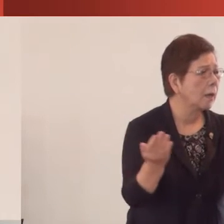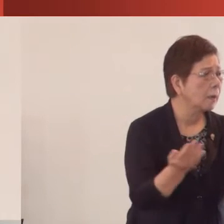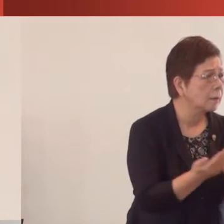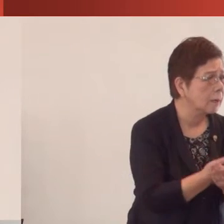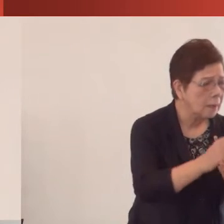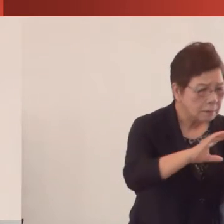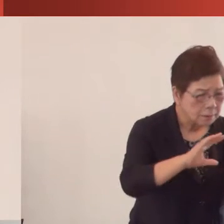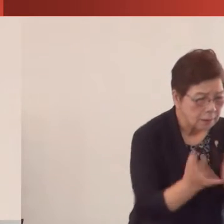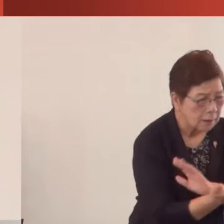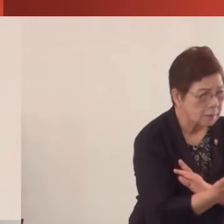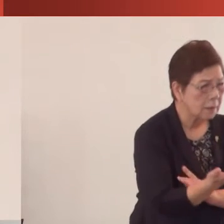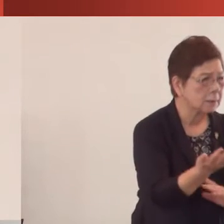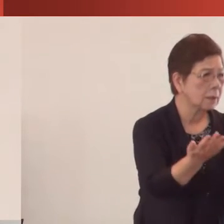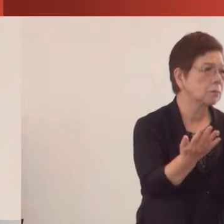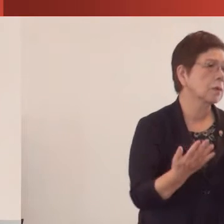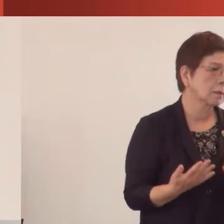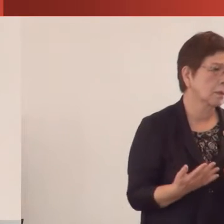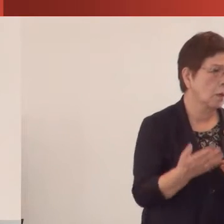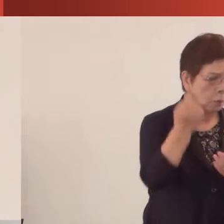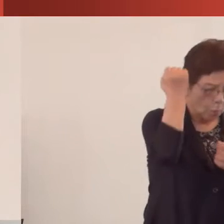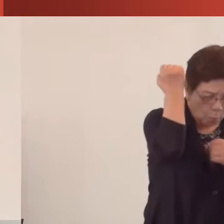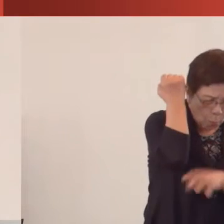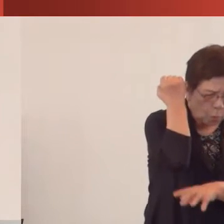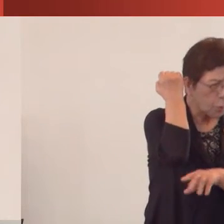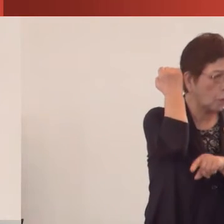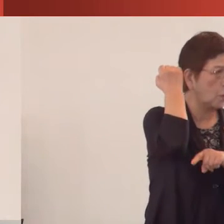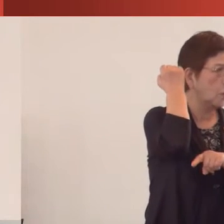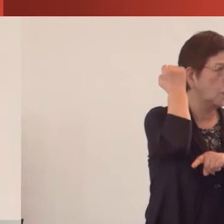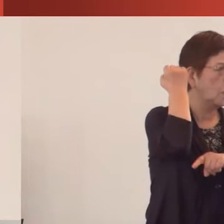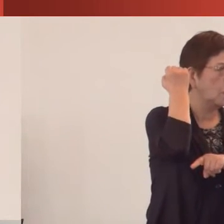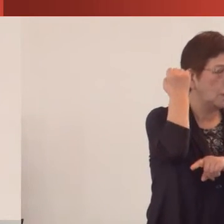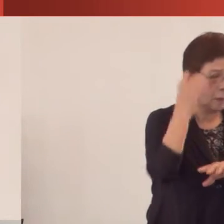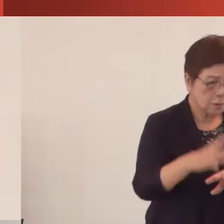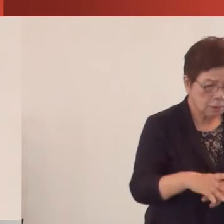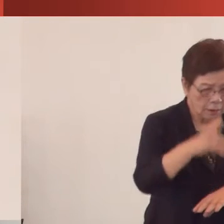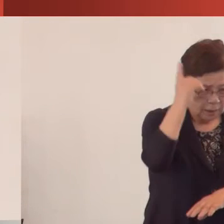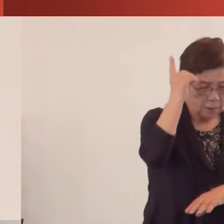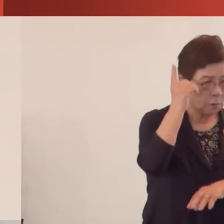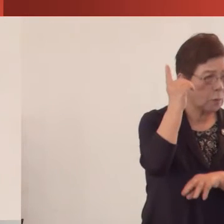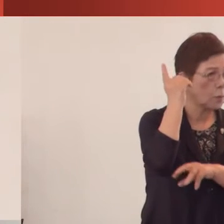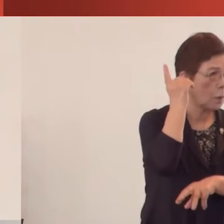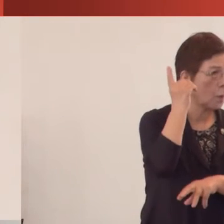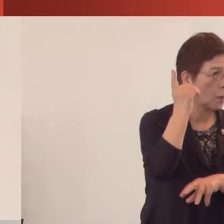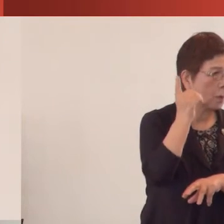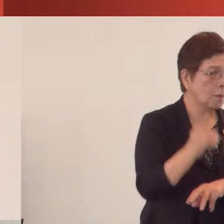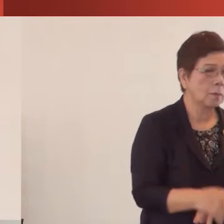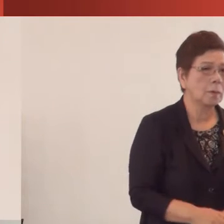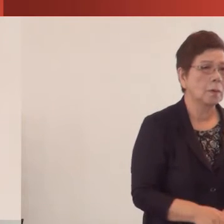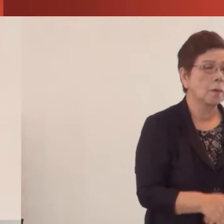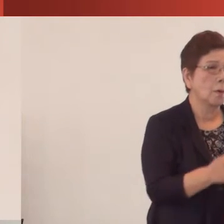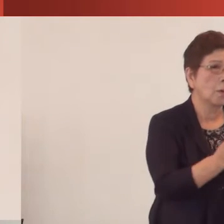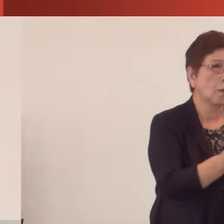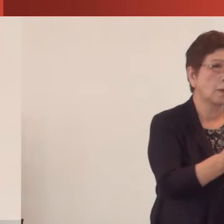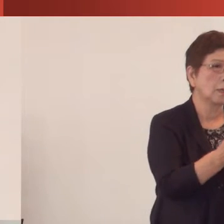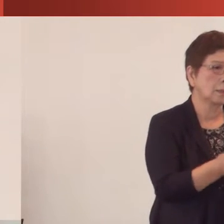一番元のところっていうかね、一番最初のところのお話をしてなかったんですね。